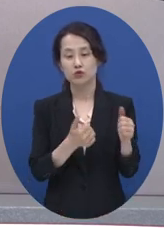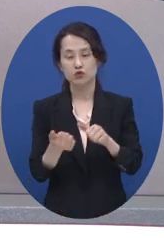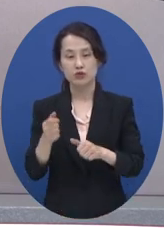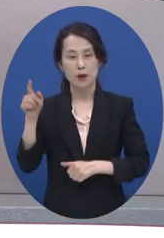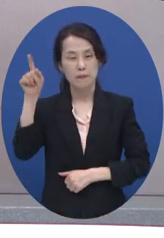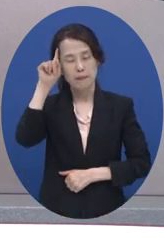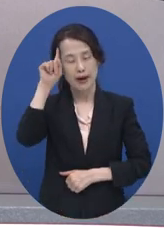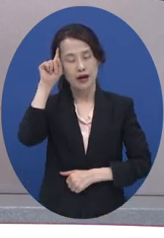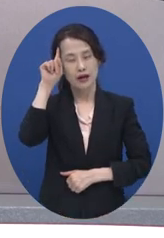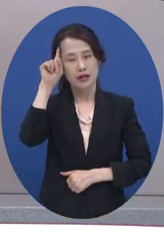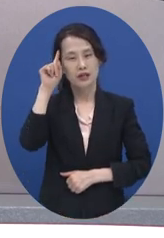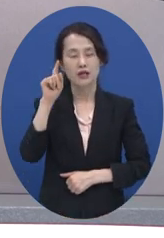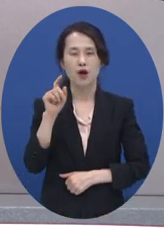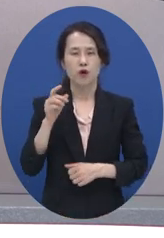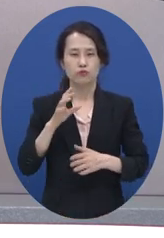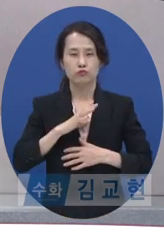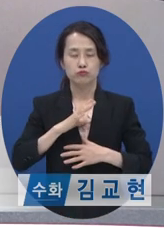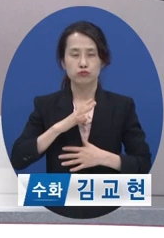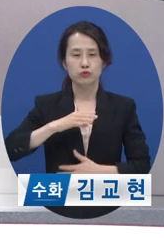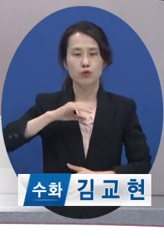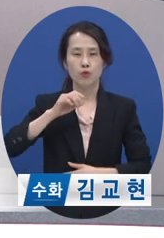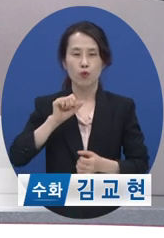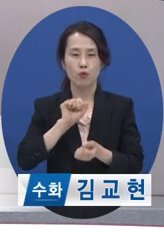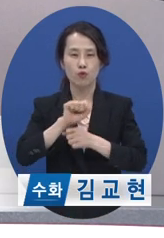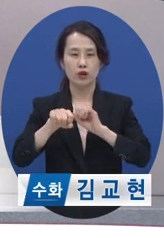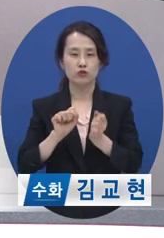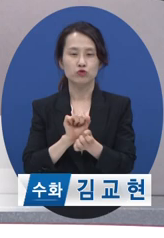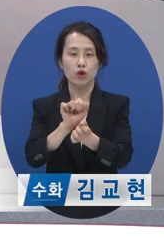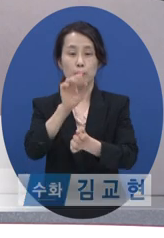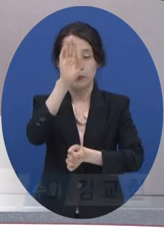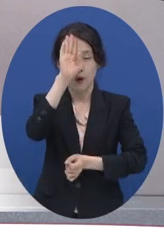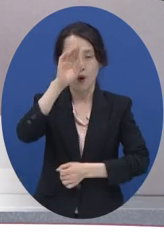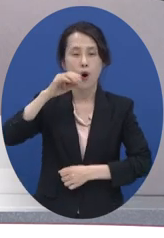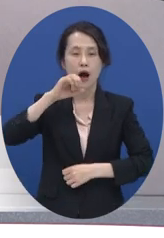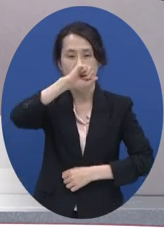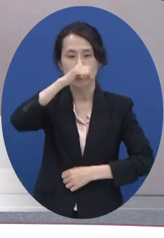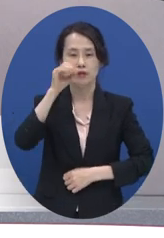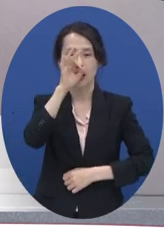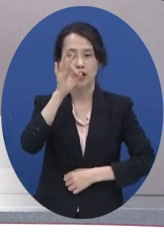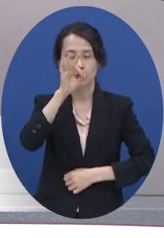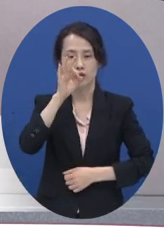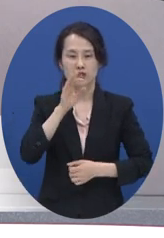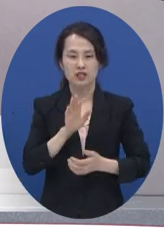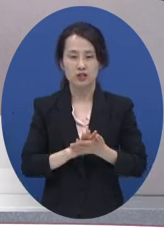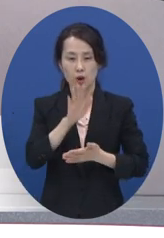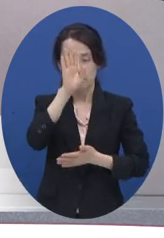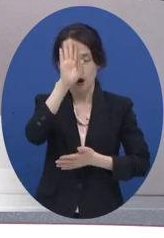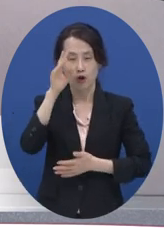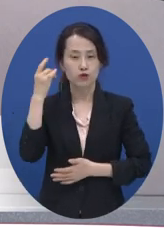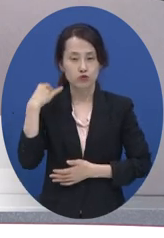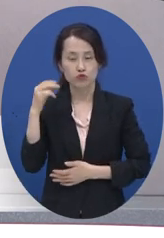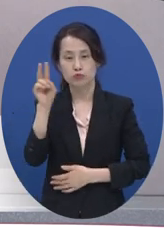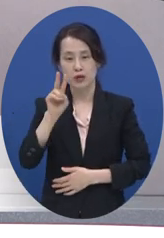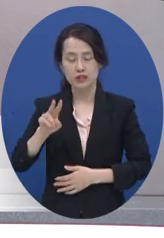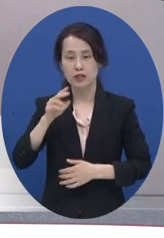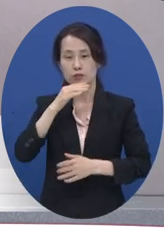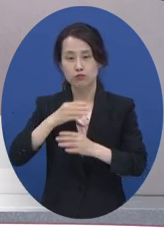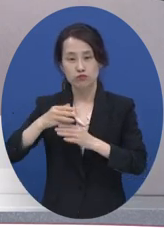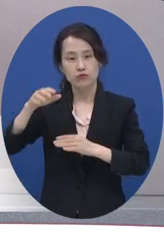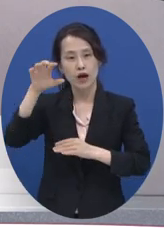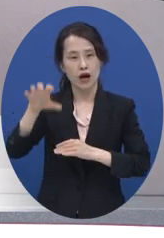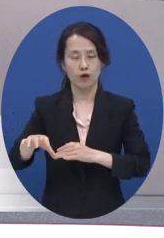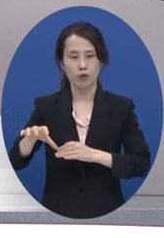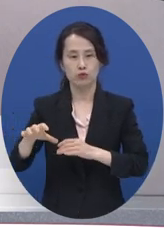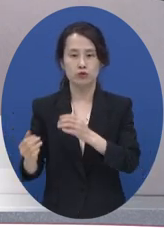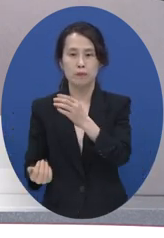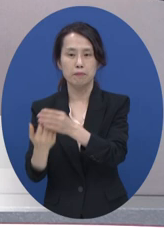치사율 100%에 달하는 무서운 가축 전염병이죠. 아프리카 돼지열병이 중국과 베트남 등 주변국뿐 아니라